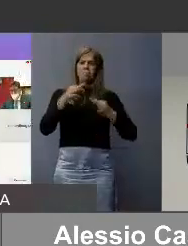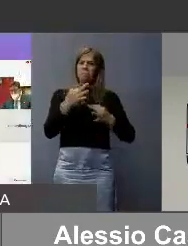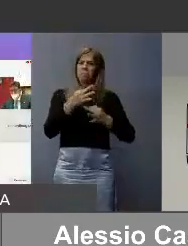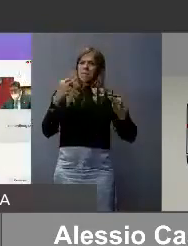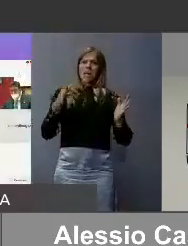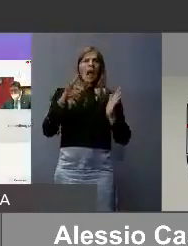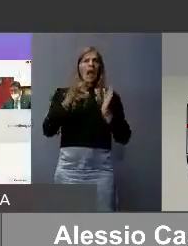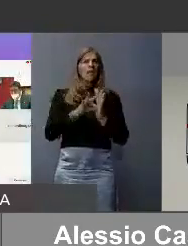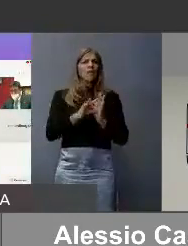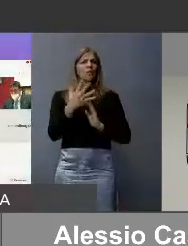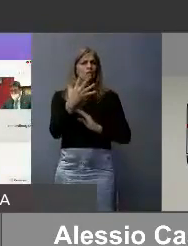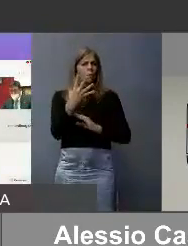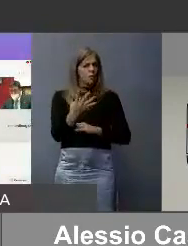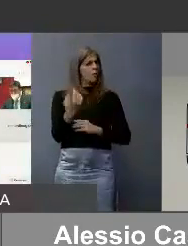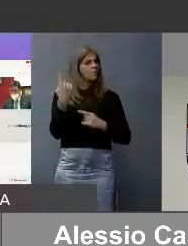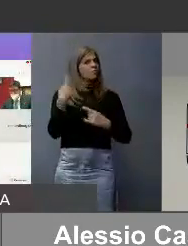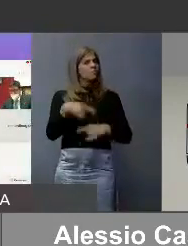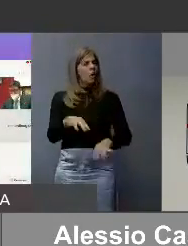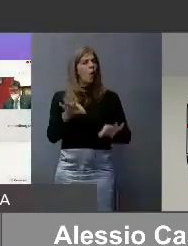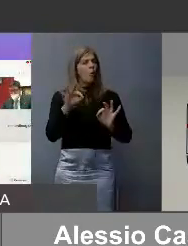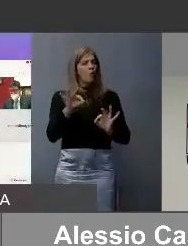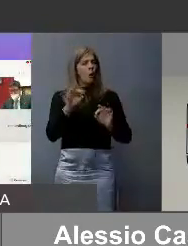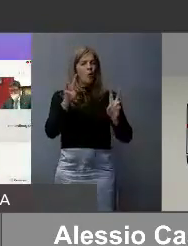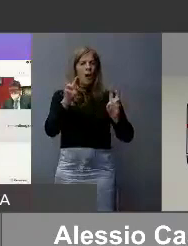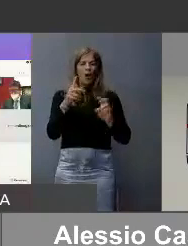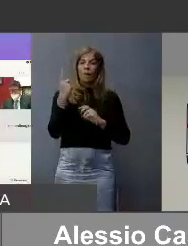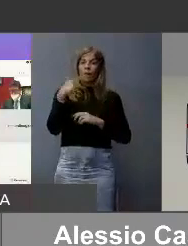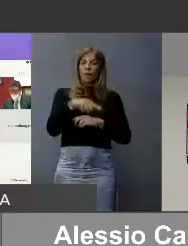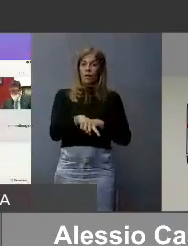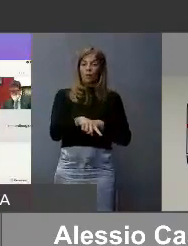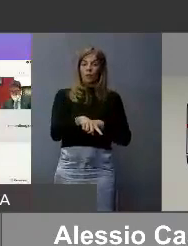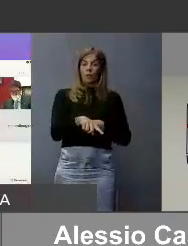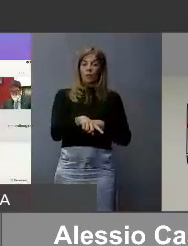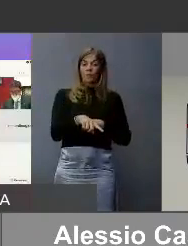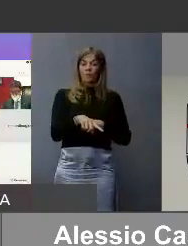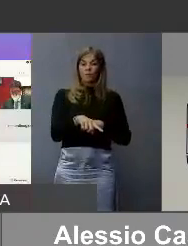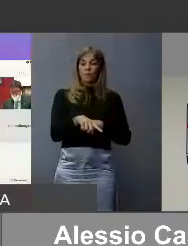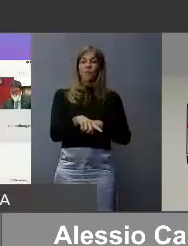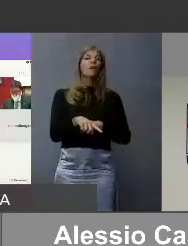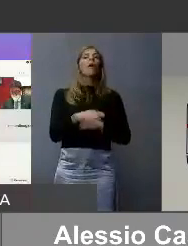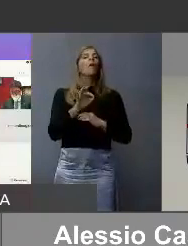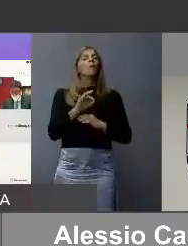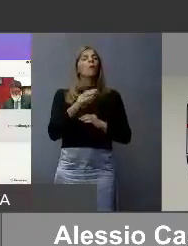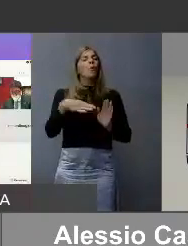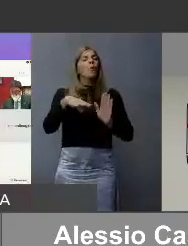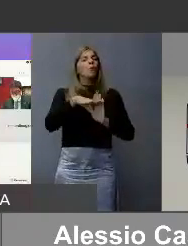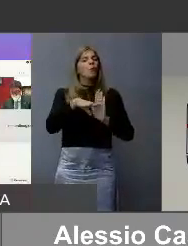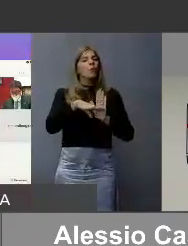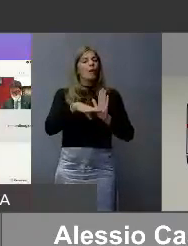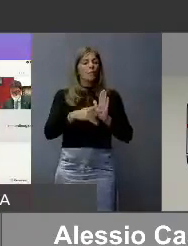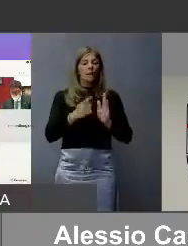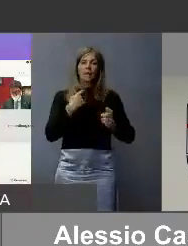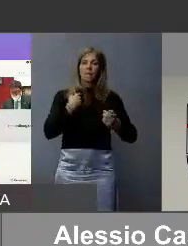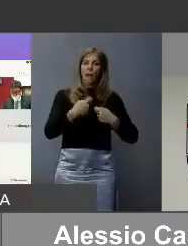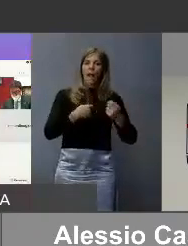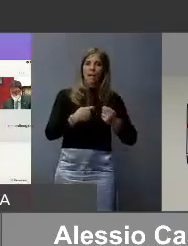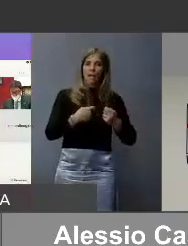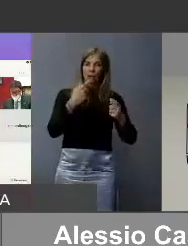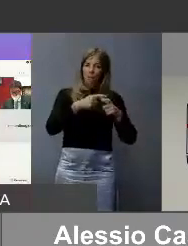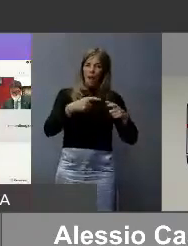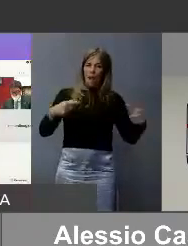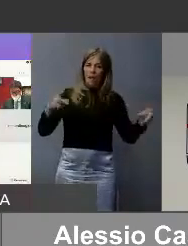in effetti tratta sui prospetti di pagamento quindi i cosiddetti politini dell'attore